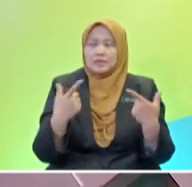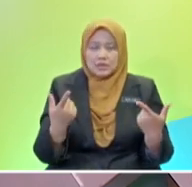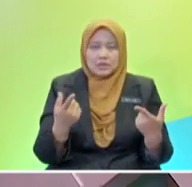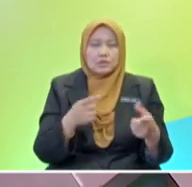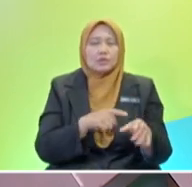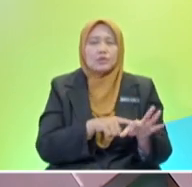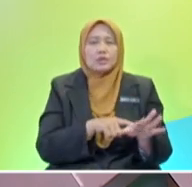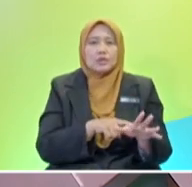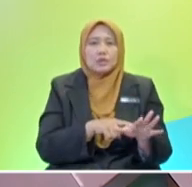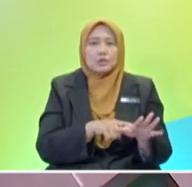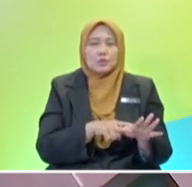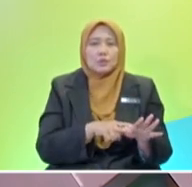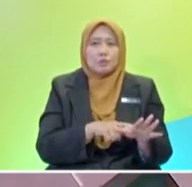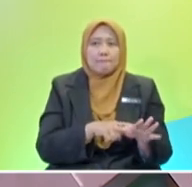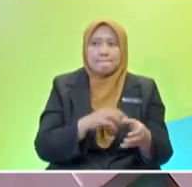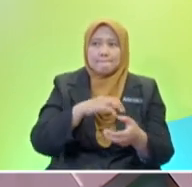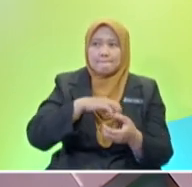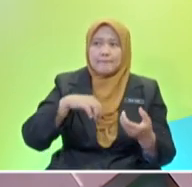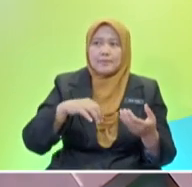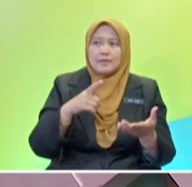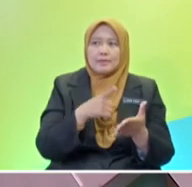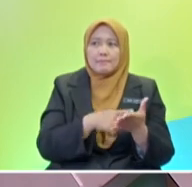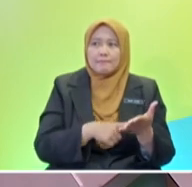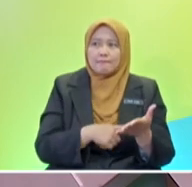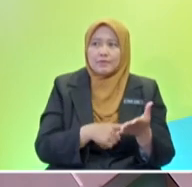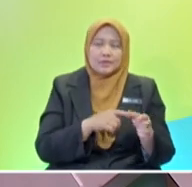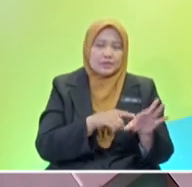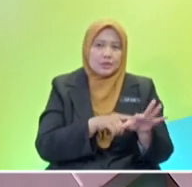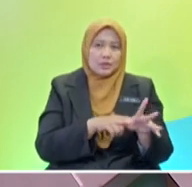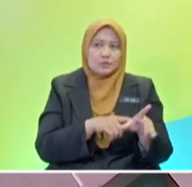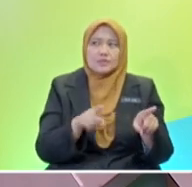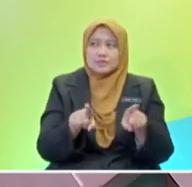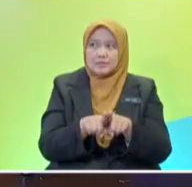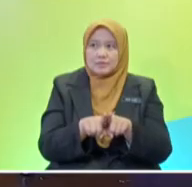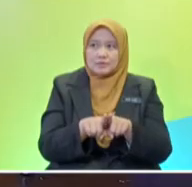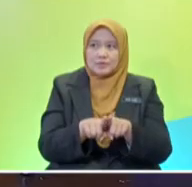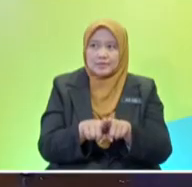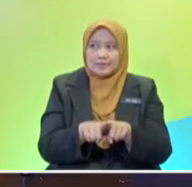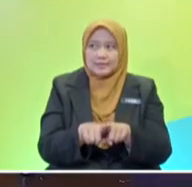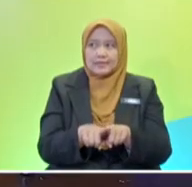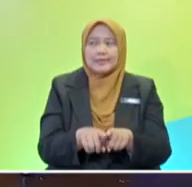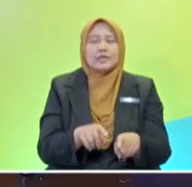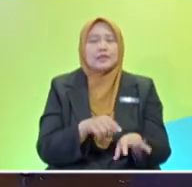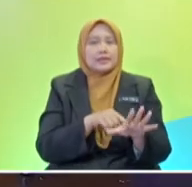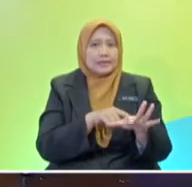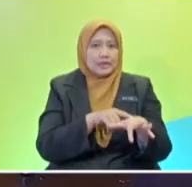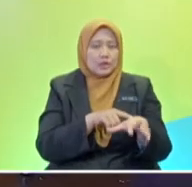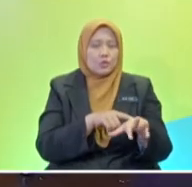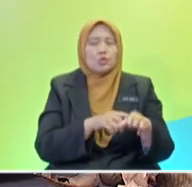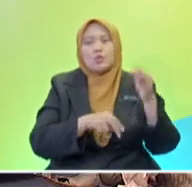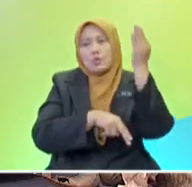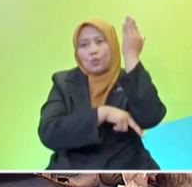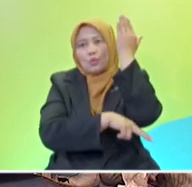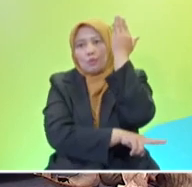yang bentuk macam jari ni? Ingat tak? Yang ini cikgu. Apa nama dia? Daun ubi. Daun ubi? Daun